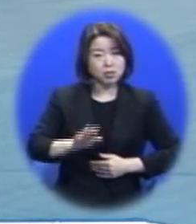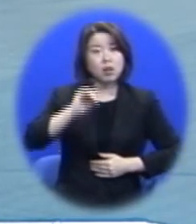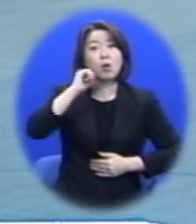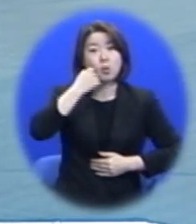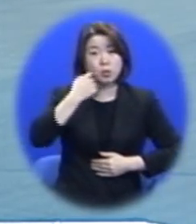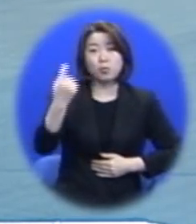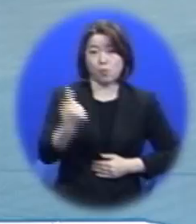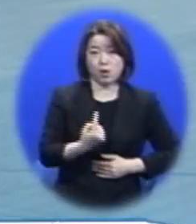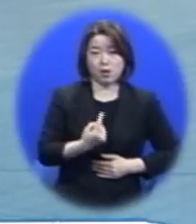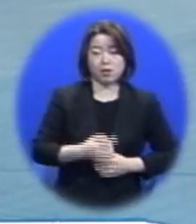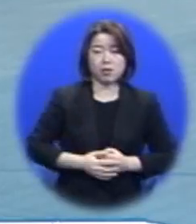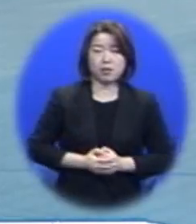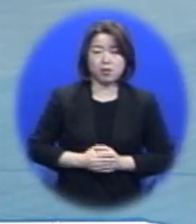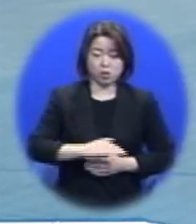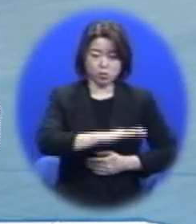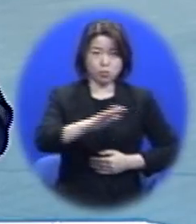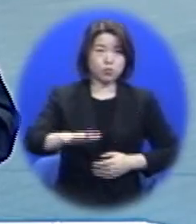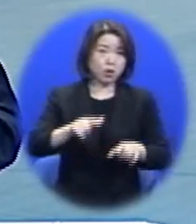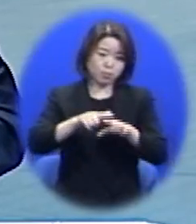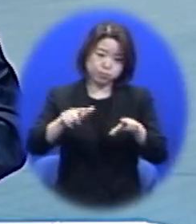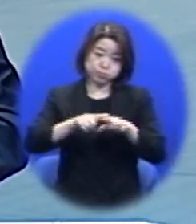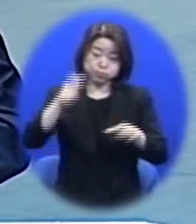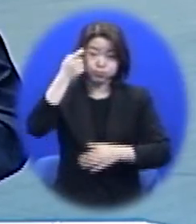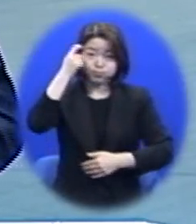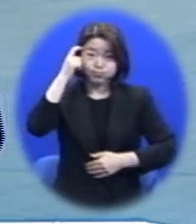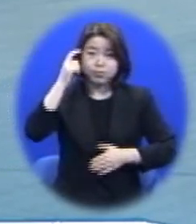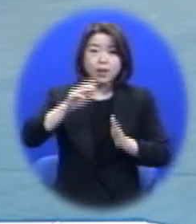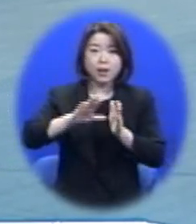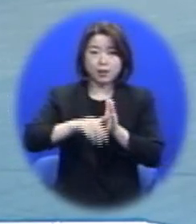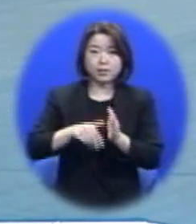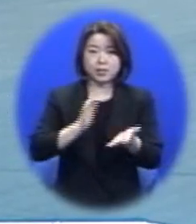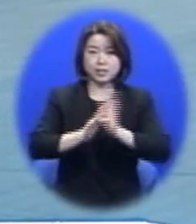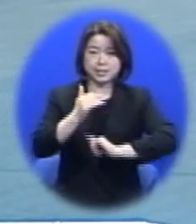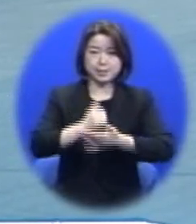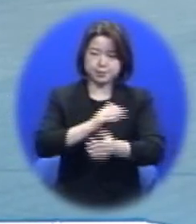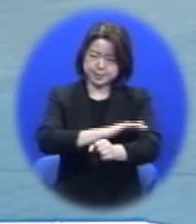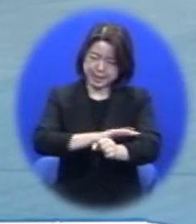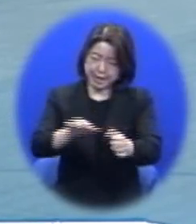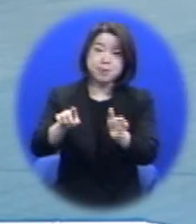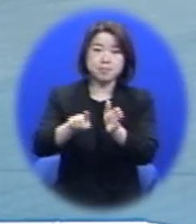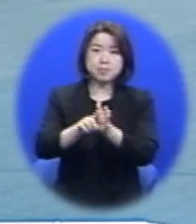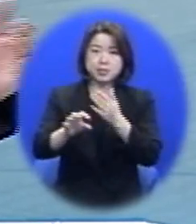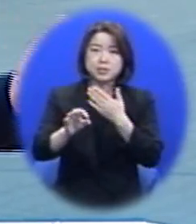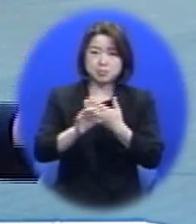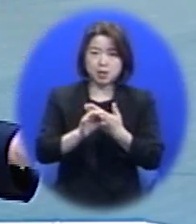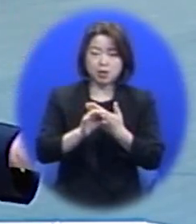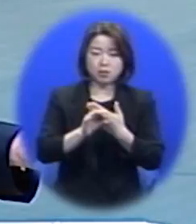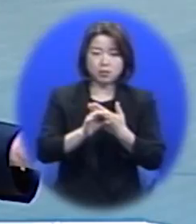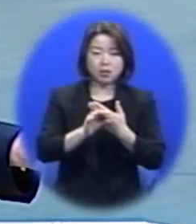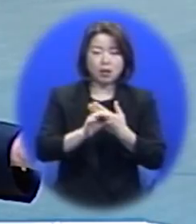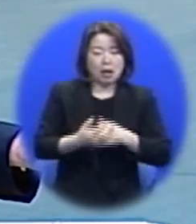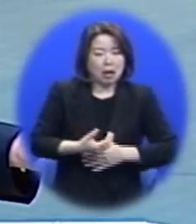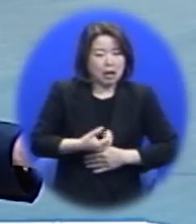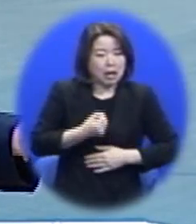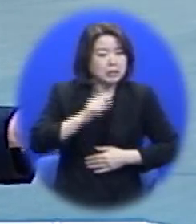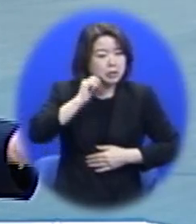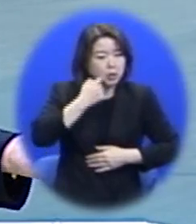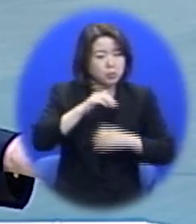일입니다. 우리가 흔히 생각하기를 예수 잘 믿으면 있던 어려움도 다 해결될